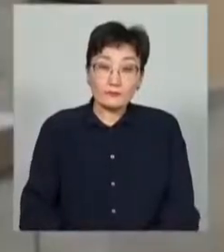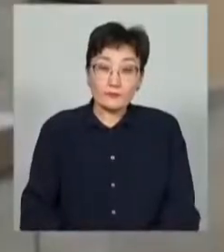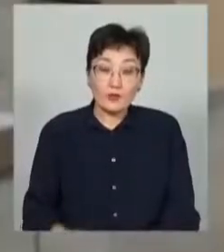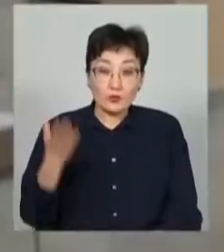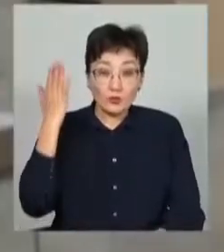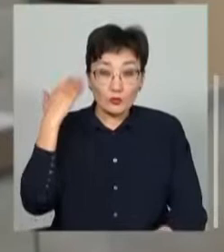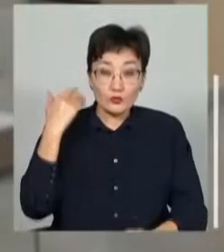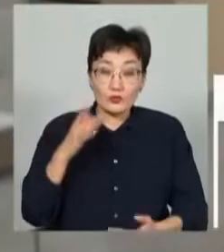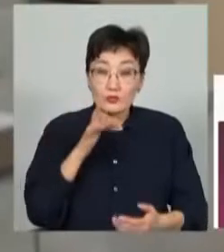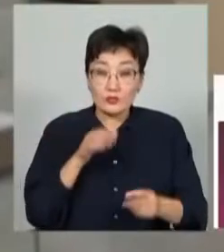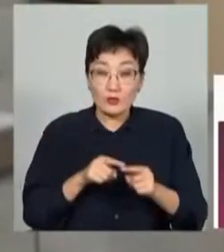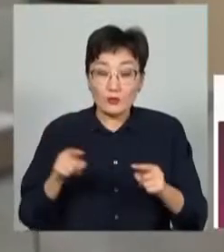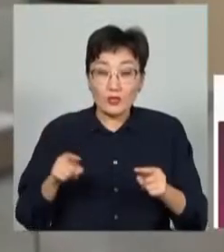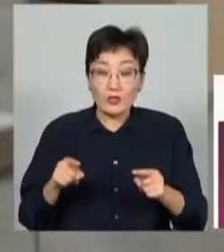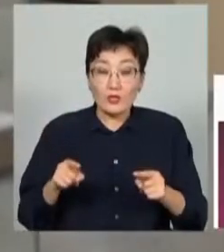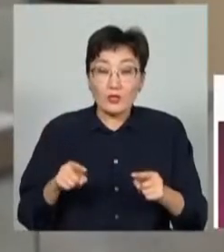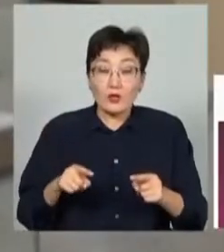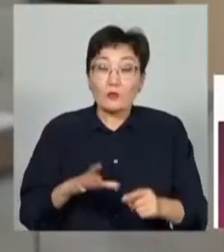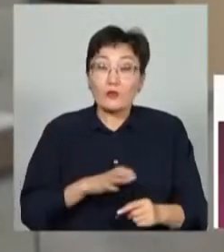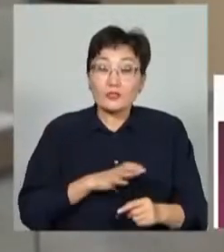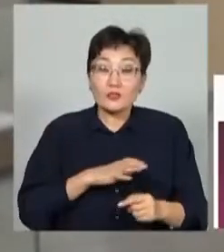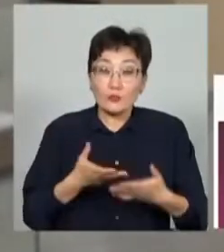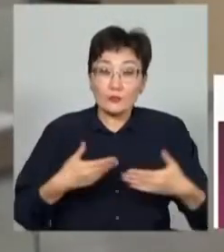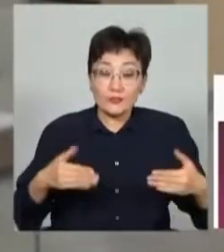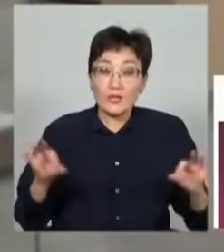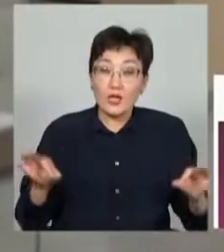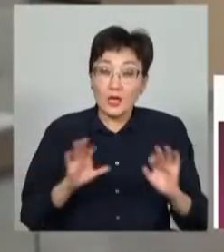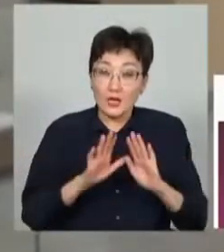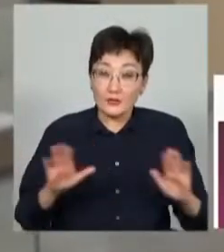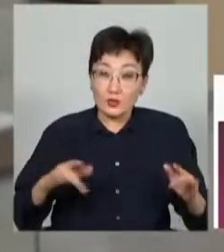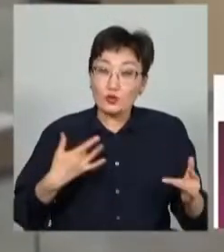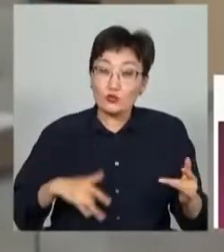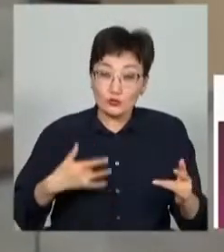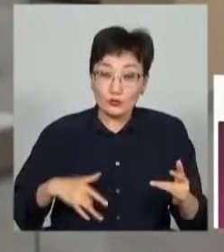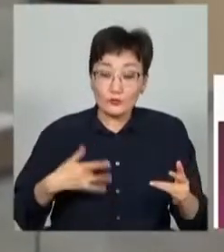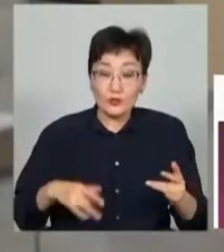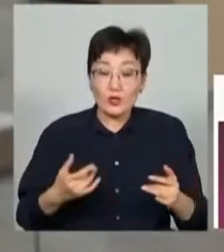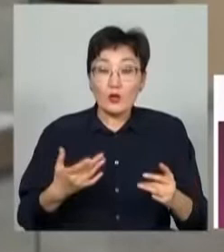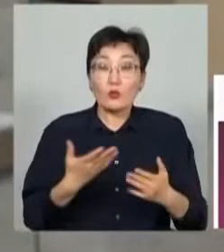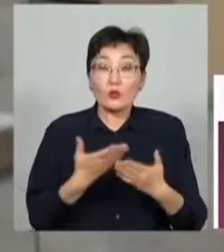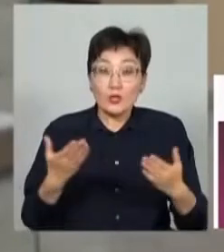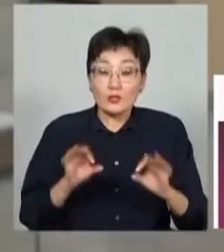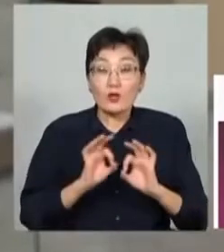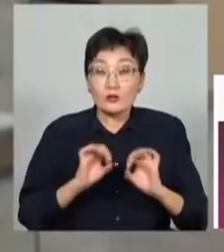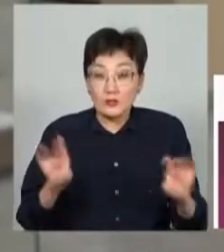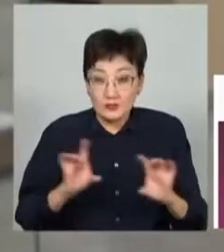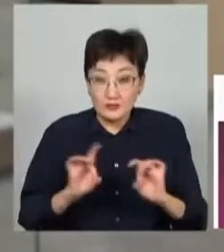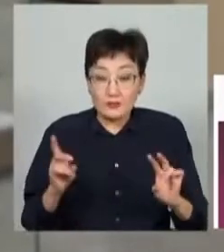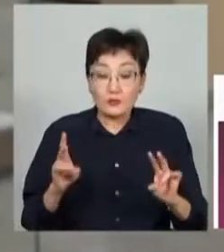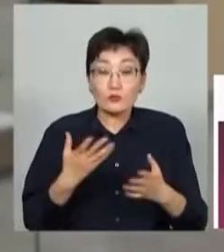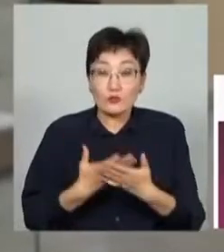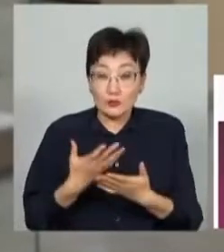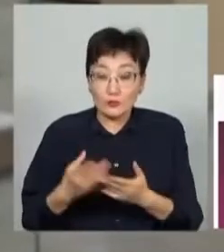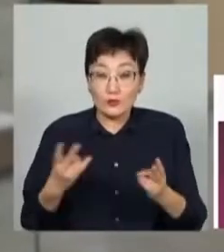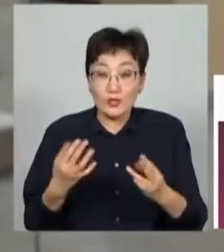Өткен заманғы інжу маржандарымыз, ол біздің ән күйлеріміз, оларды насихаттау керек. Біздің қазір